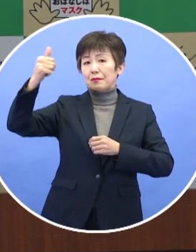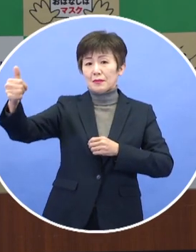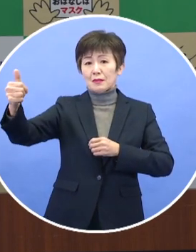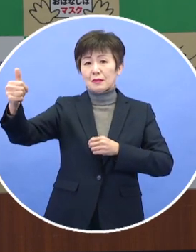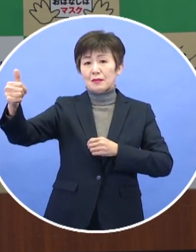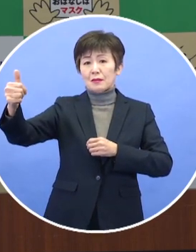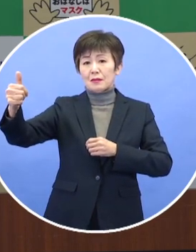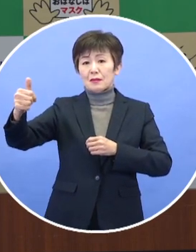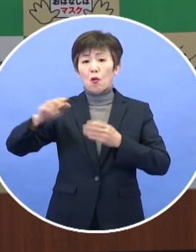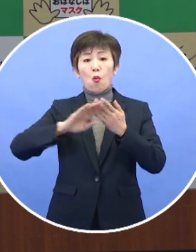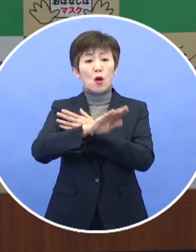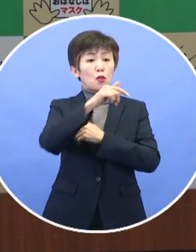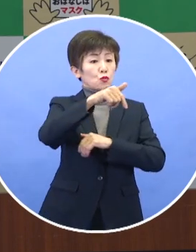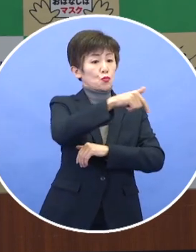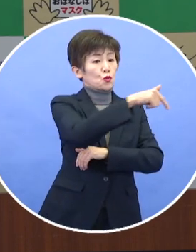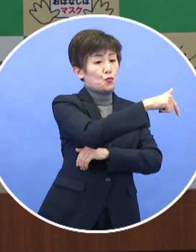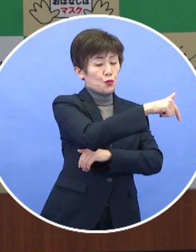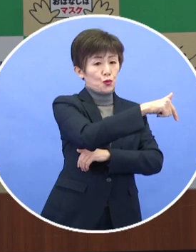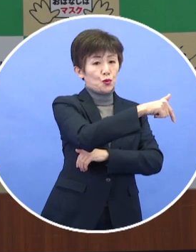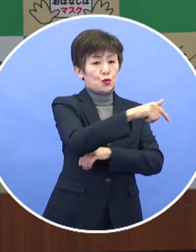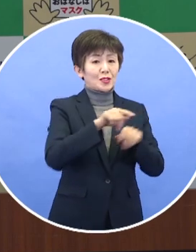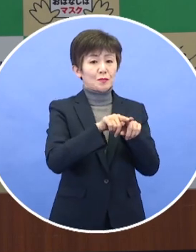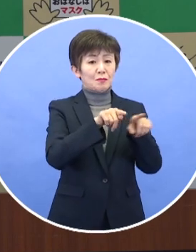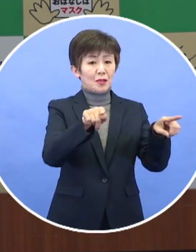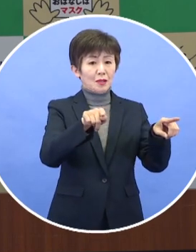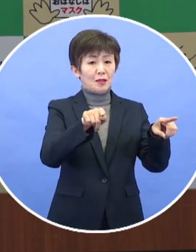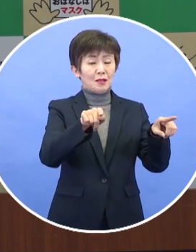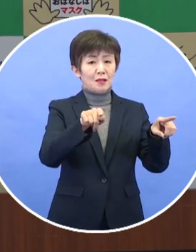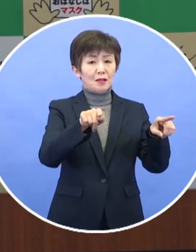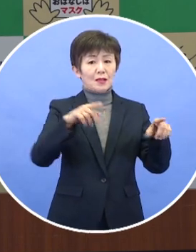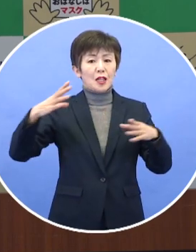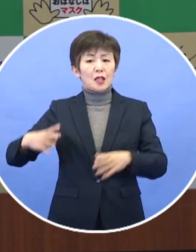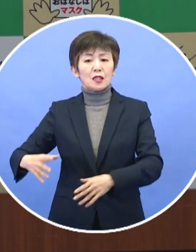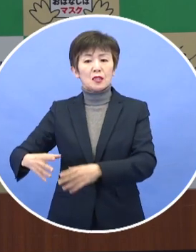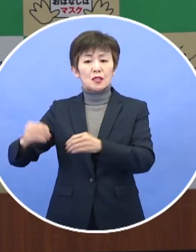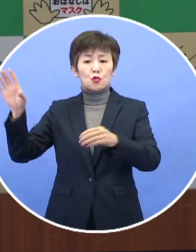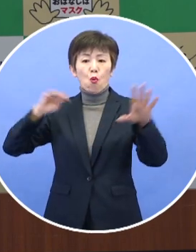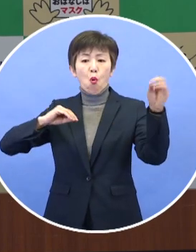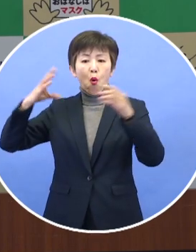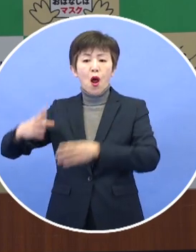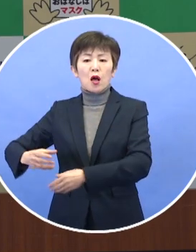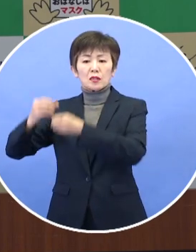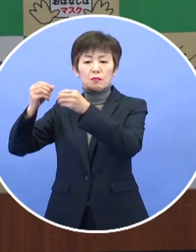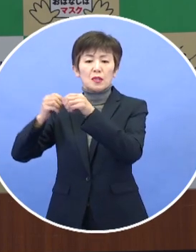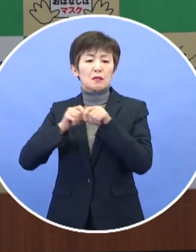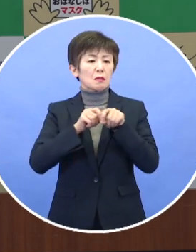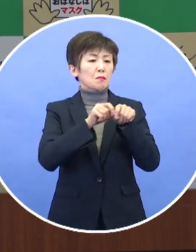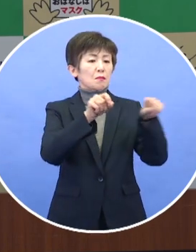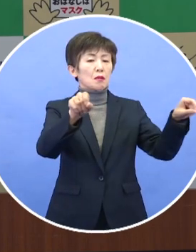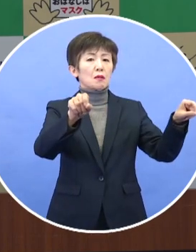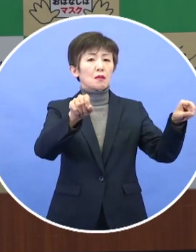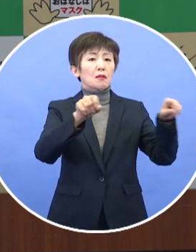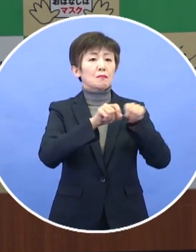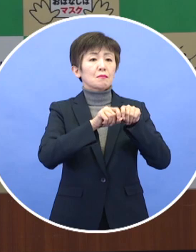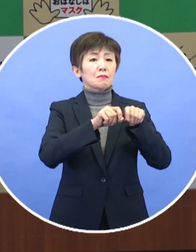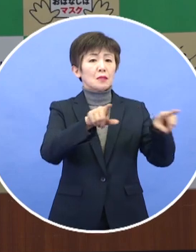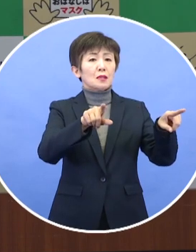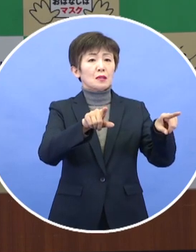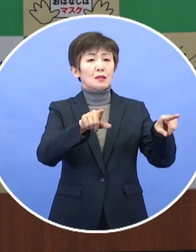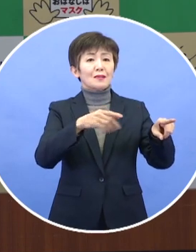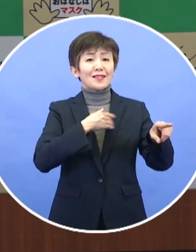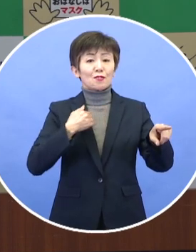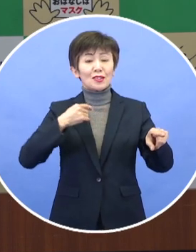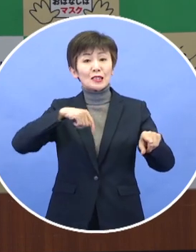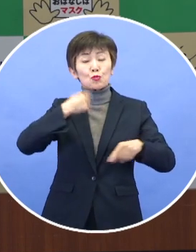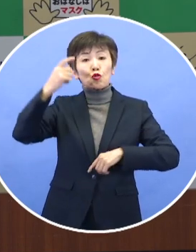して、情報も集めてきて、こういうふうにしろというようなこともできるようにしていく、もしくは自分の考え